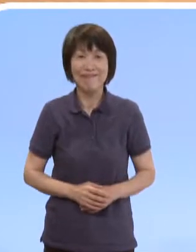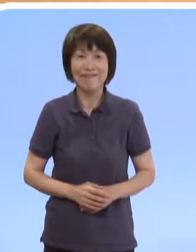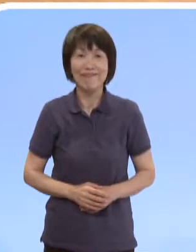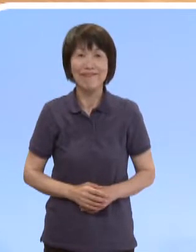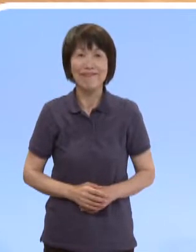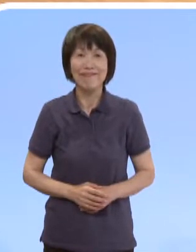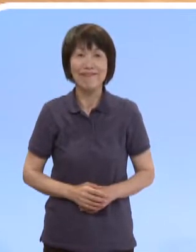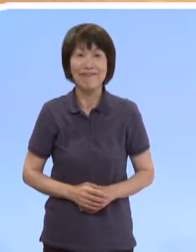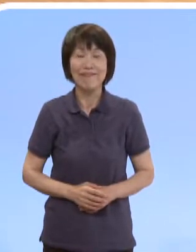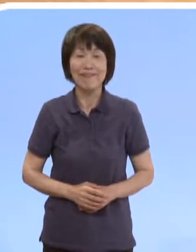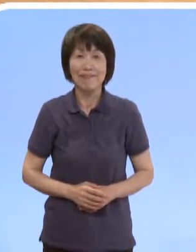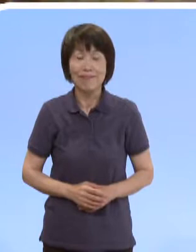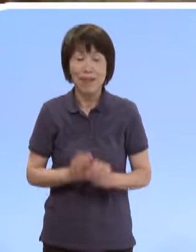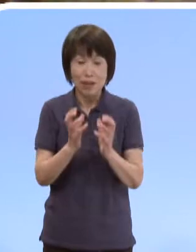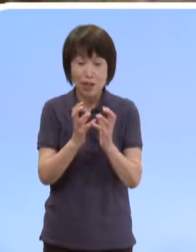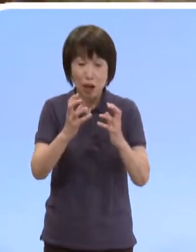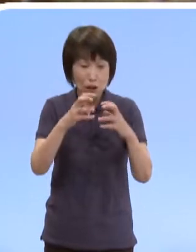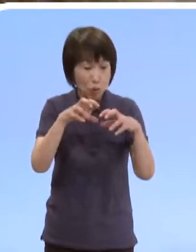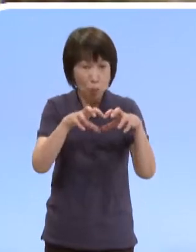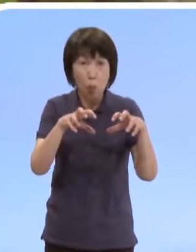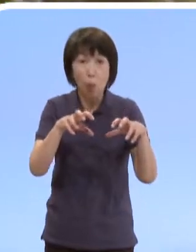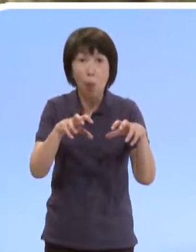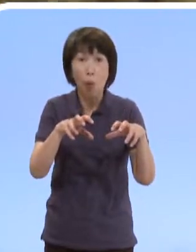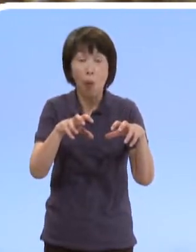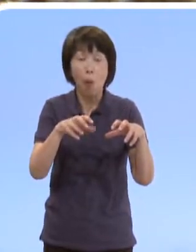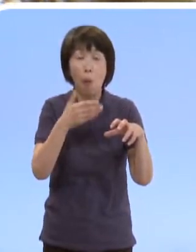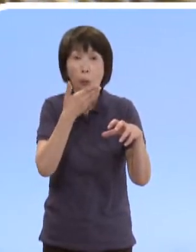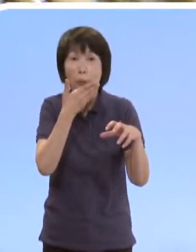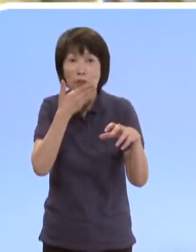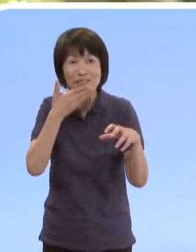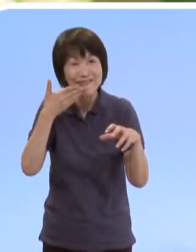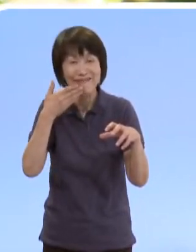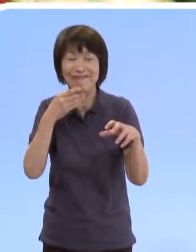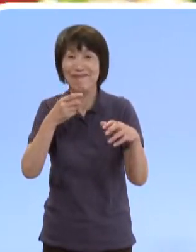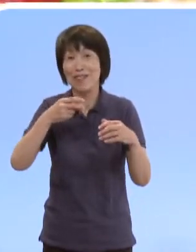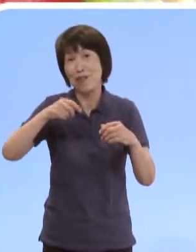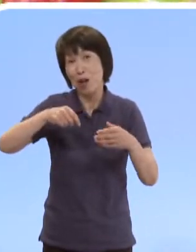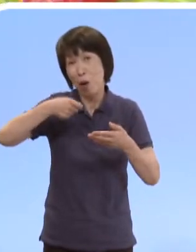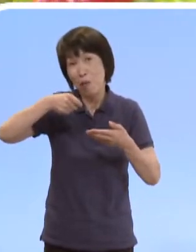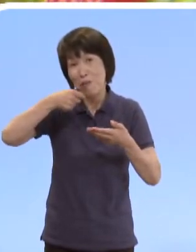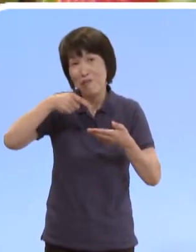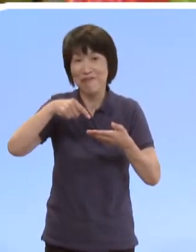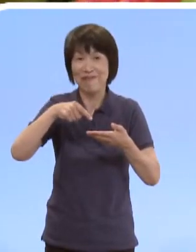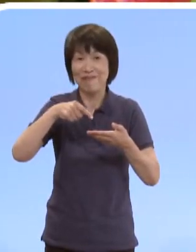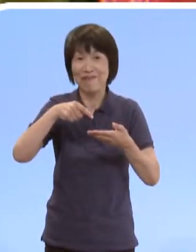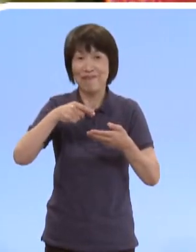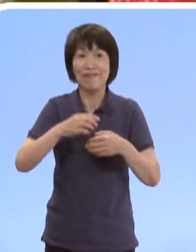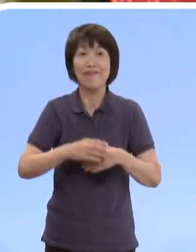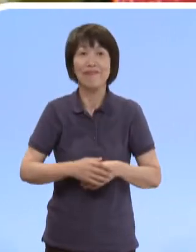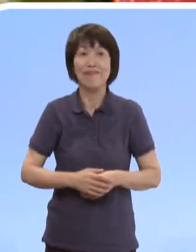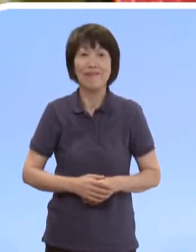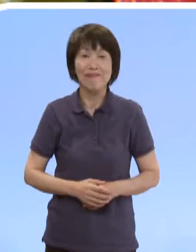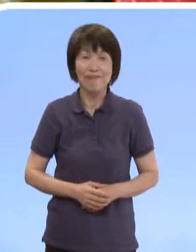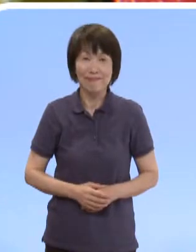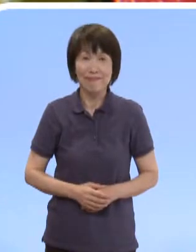ート。野菜がたくさん入っているこだわりメニュ